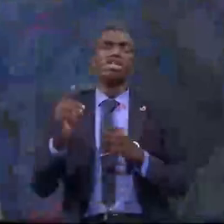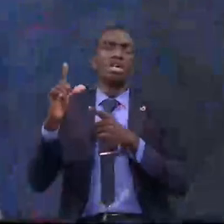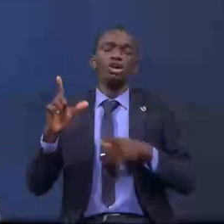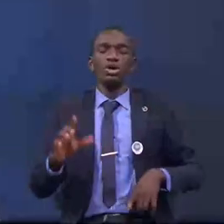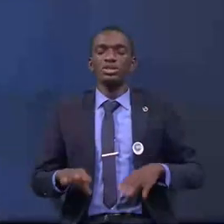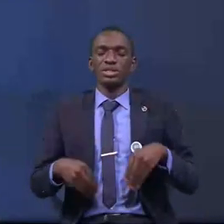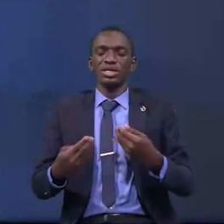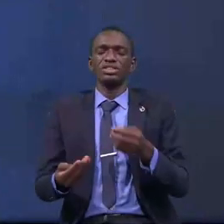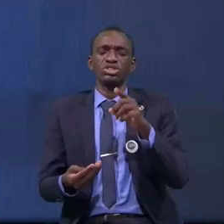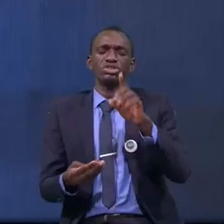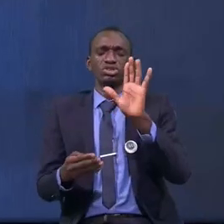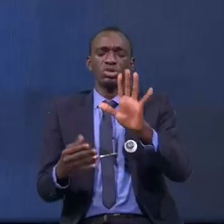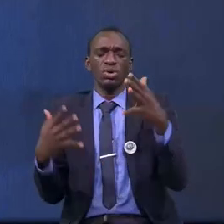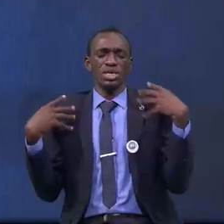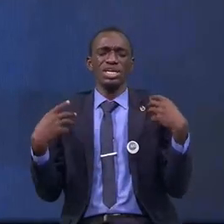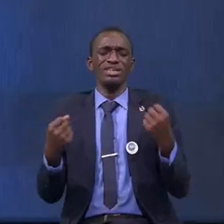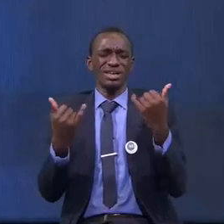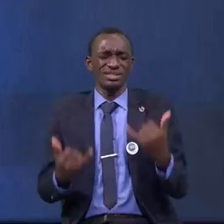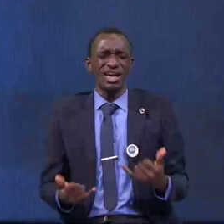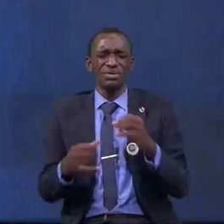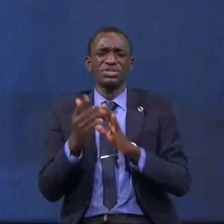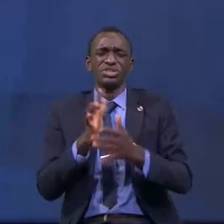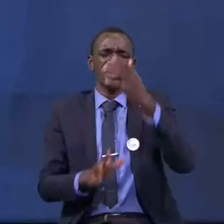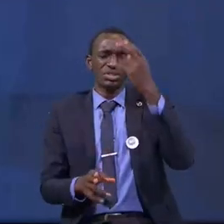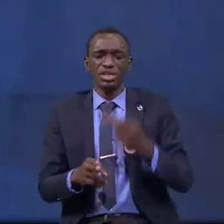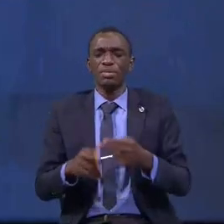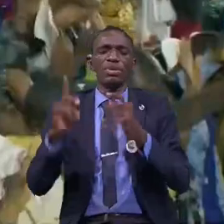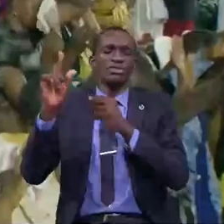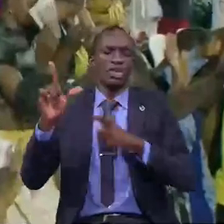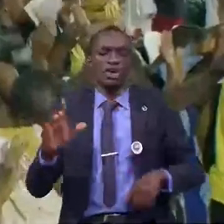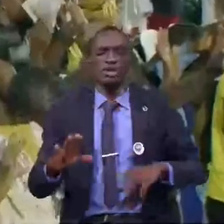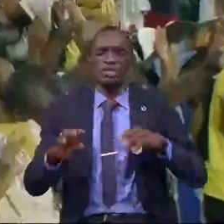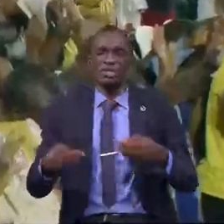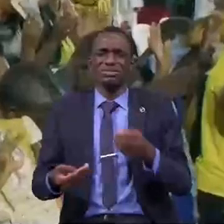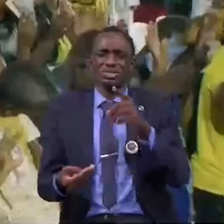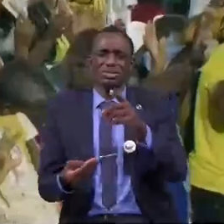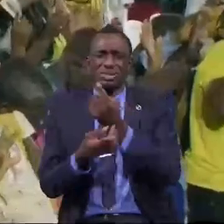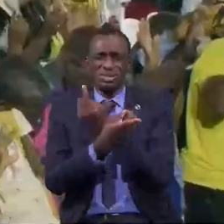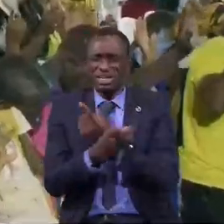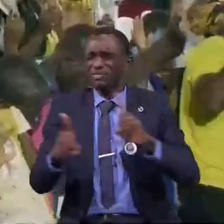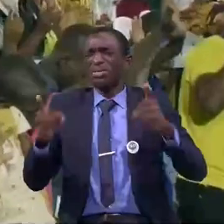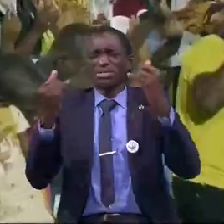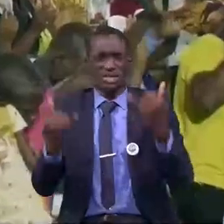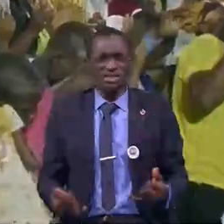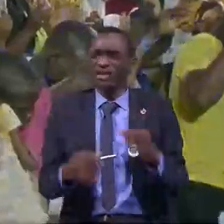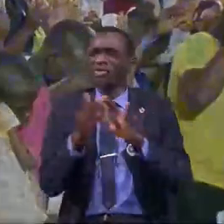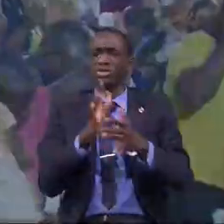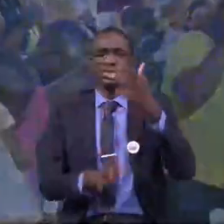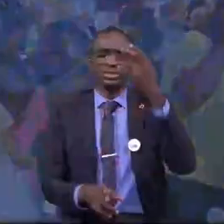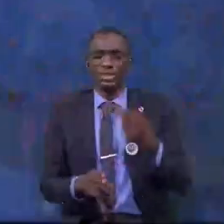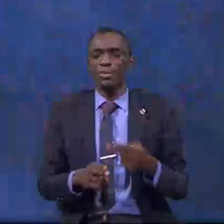Que Dieu t'accorde ta guérison maintenant. T'accorde ta délivrance maintenant.